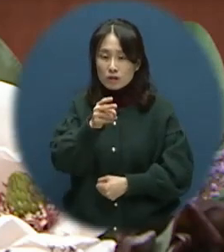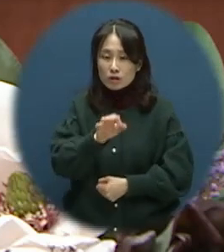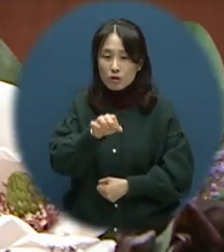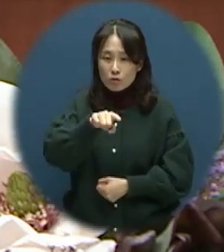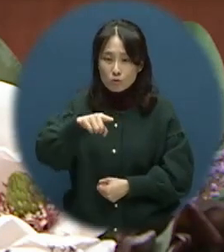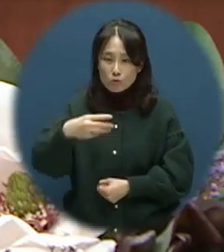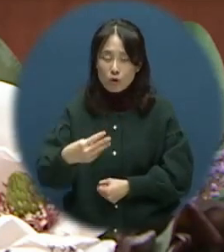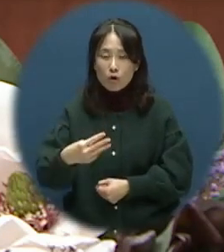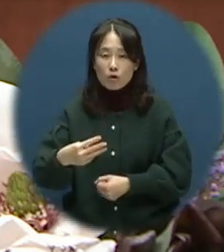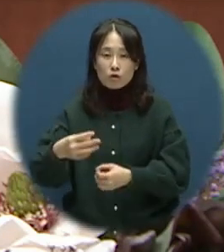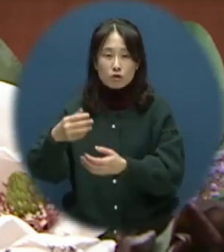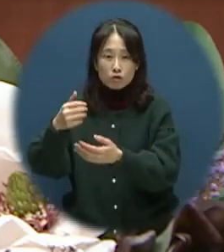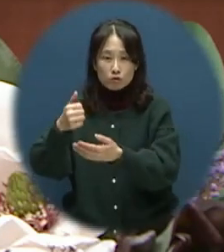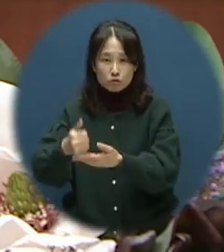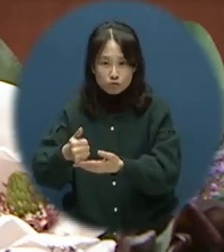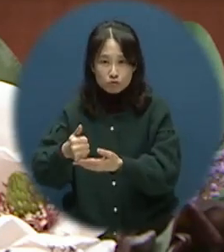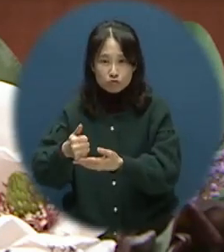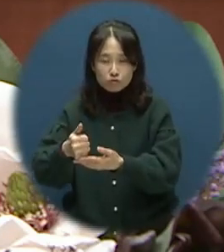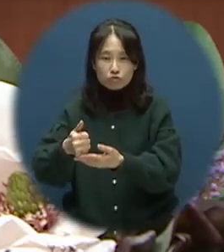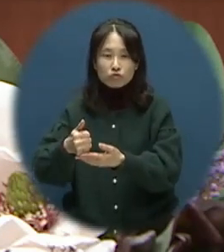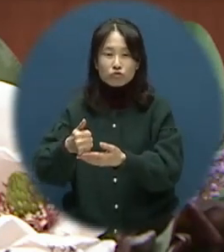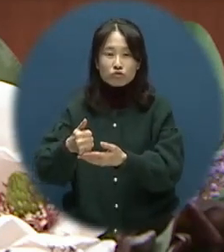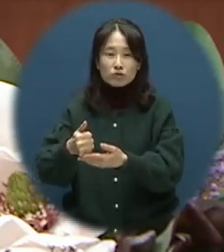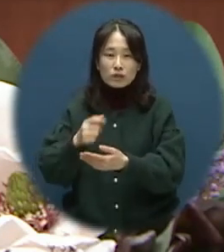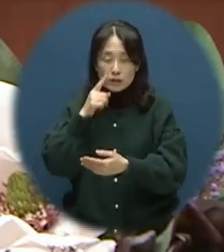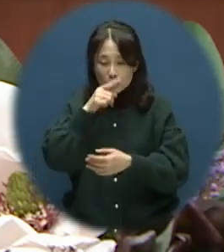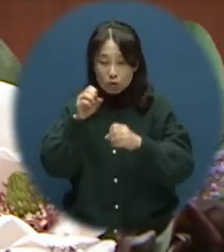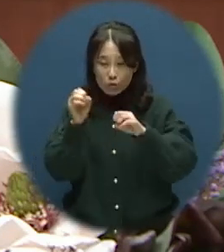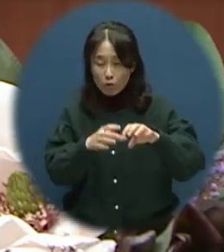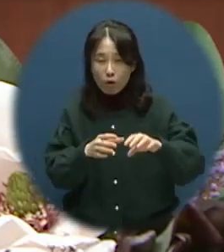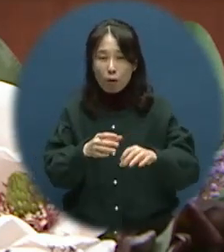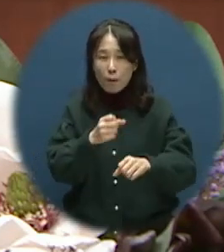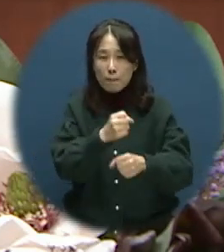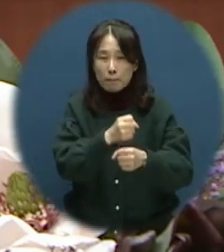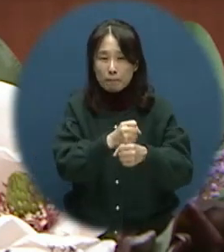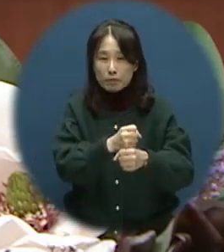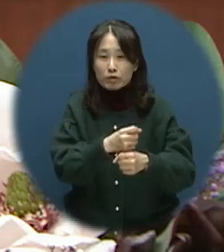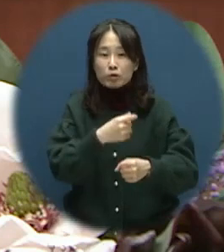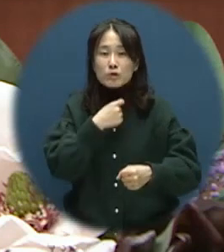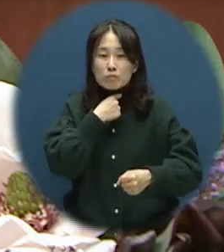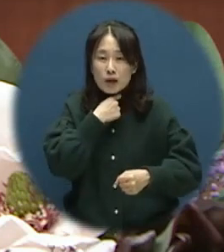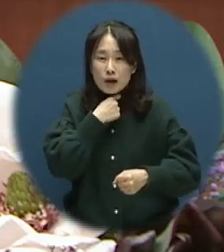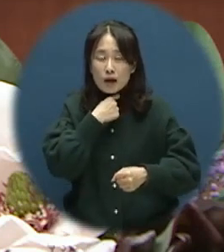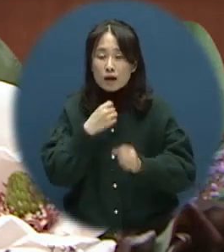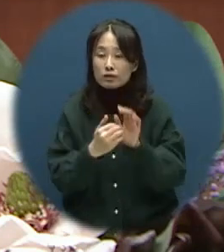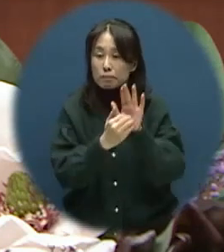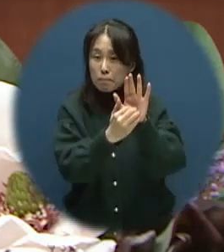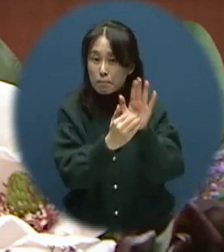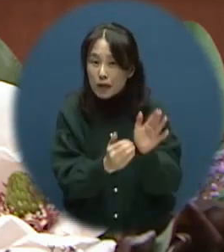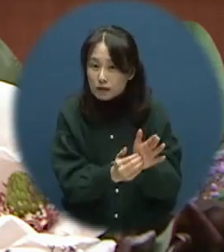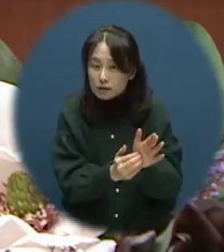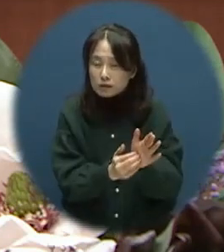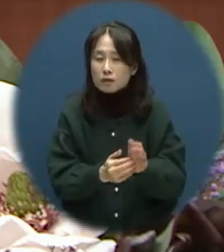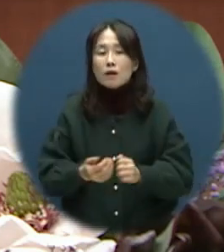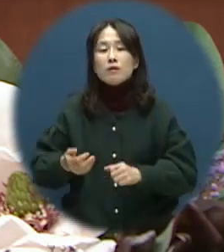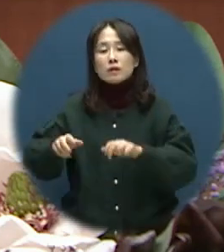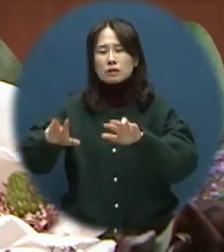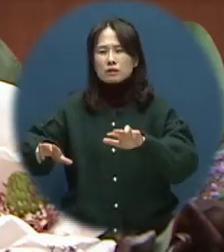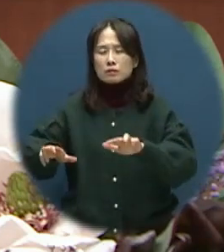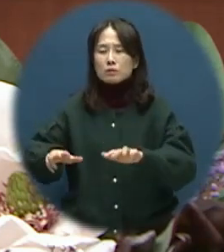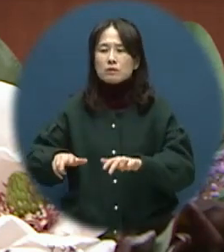생활 매립장을 짓겠다고 해서 막아낸 건데 예. 지금 20년 후인 지금은 그 지역 근처에 시멘트 공장이 3개나